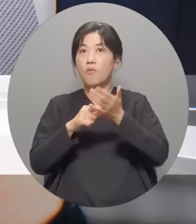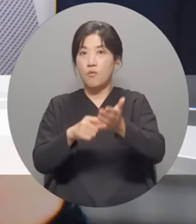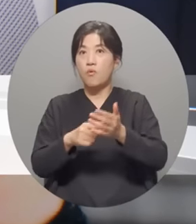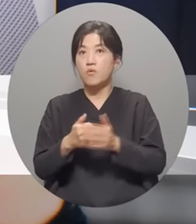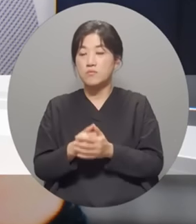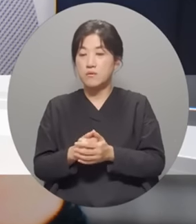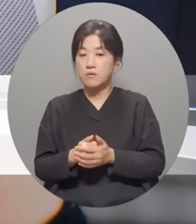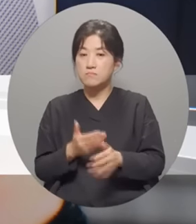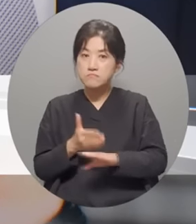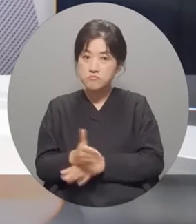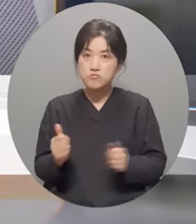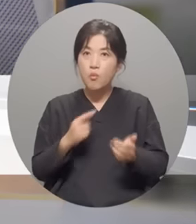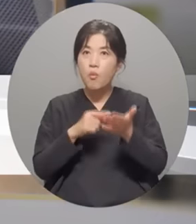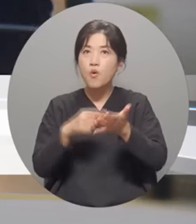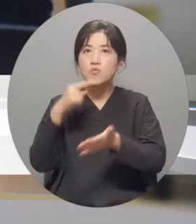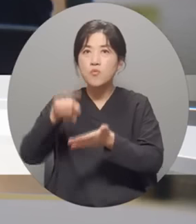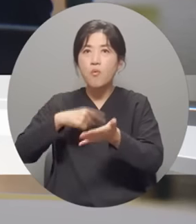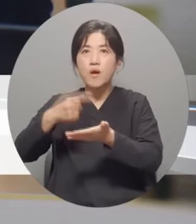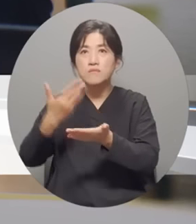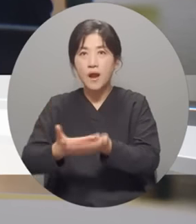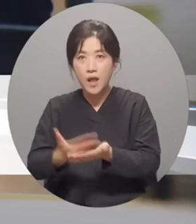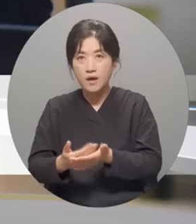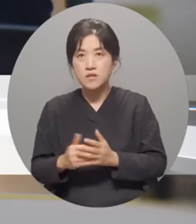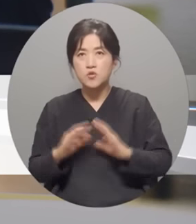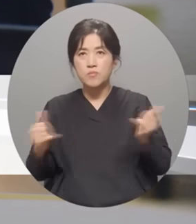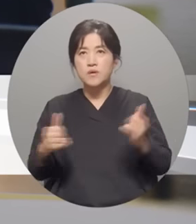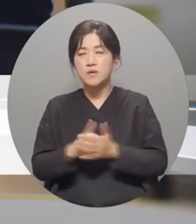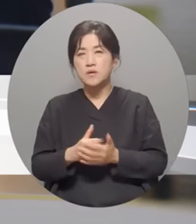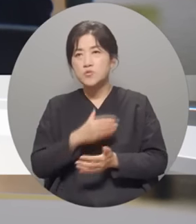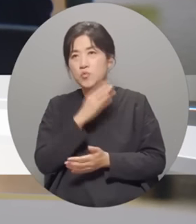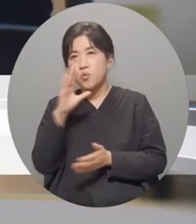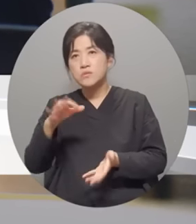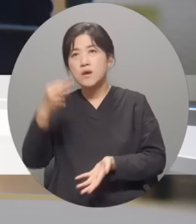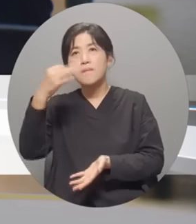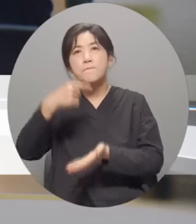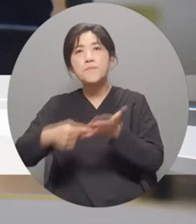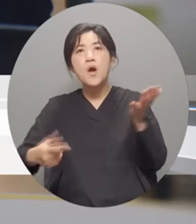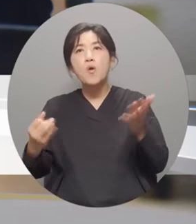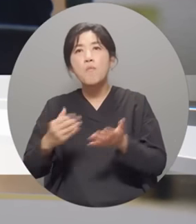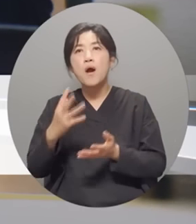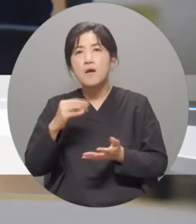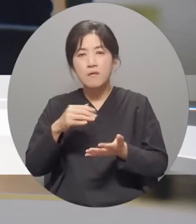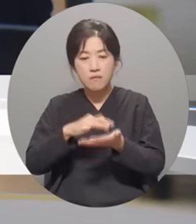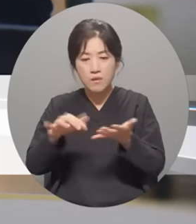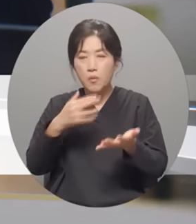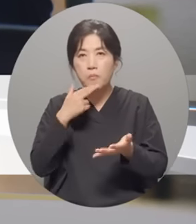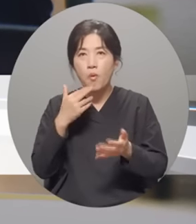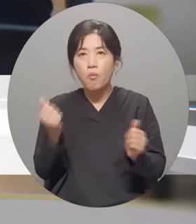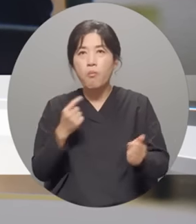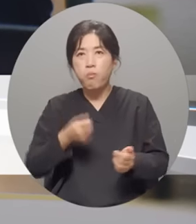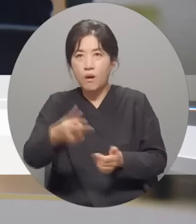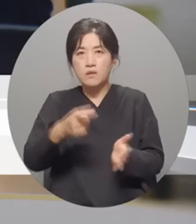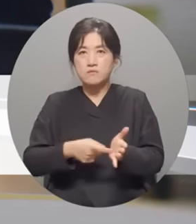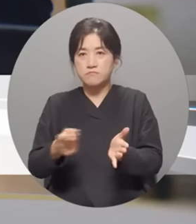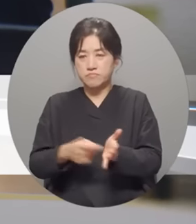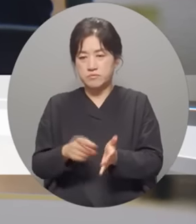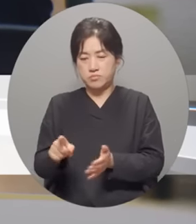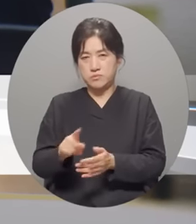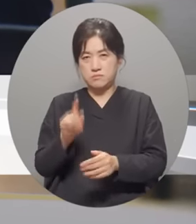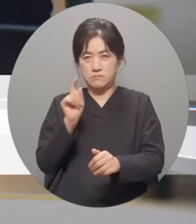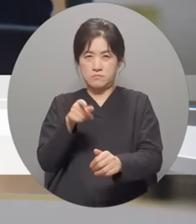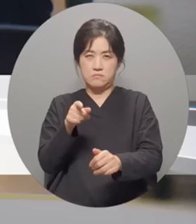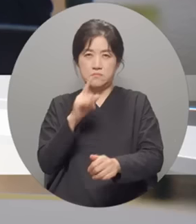시점도 문제지만 국민들의 노후자금 피해액이 얼마인지도 모른 채 소장을 내는데 급급했다는